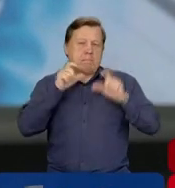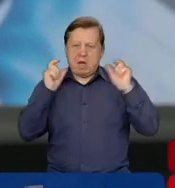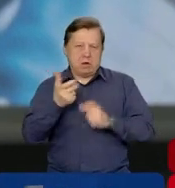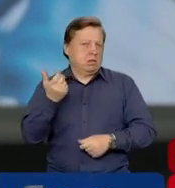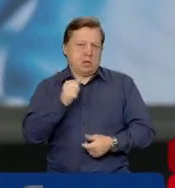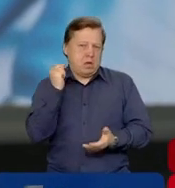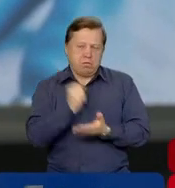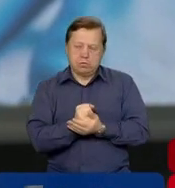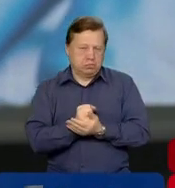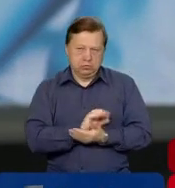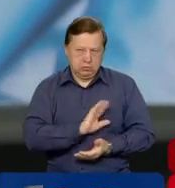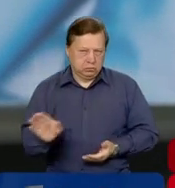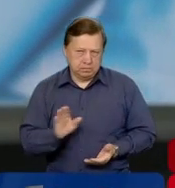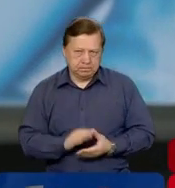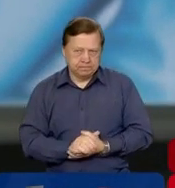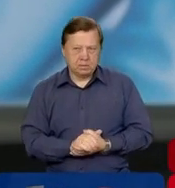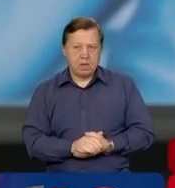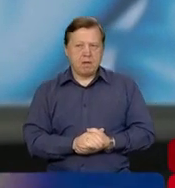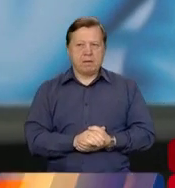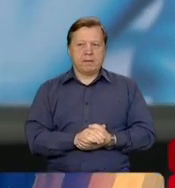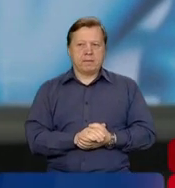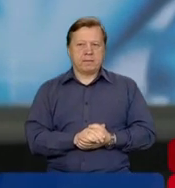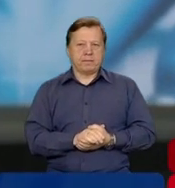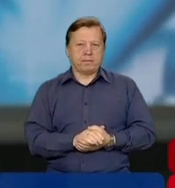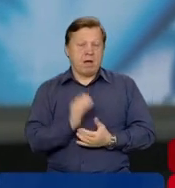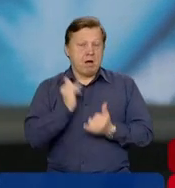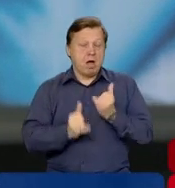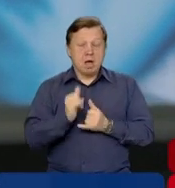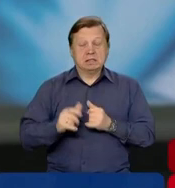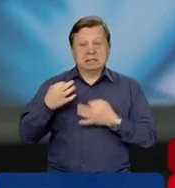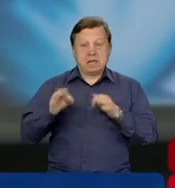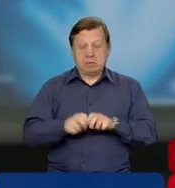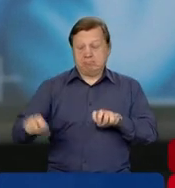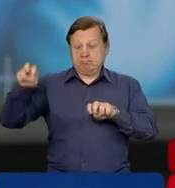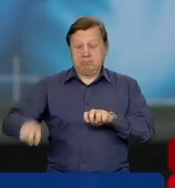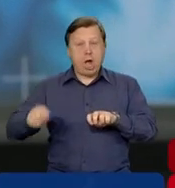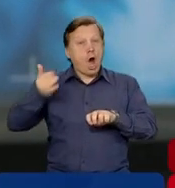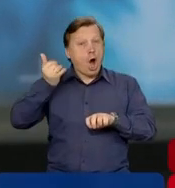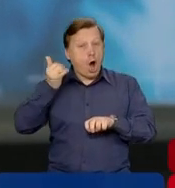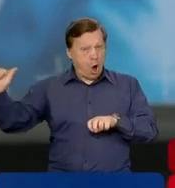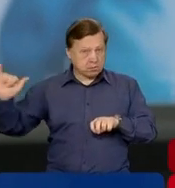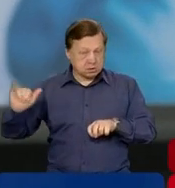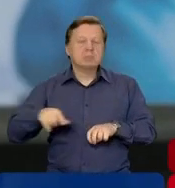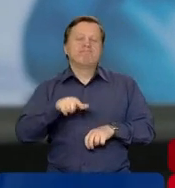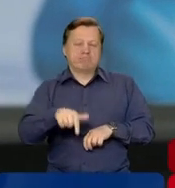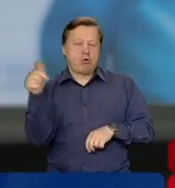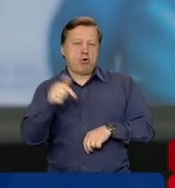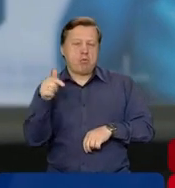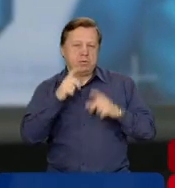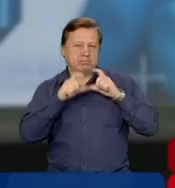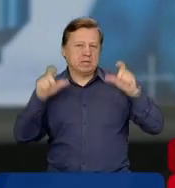używać w sytuacji. Natomiast gdy pojawiłby się w pojeździe ktoś inny, no to jest obowiązek używania maseczki